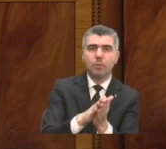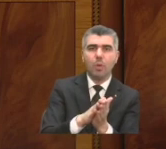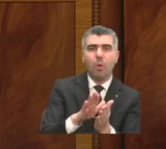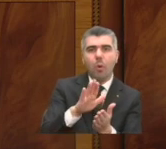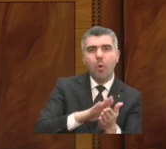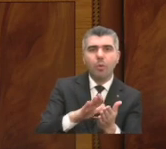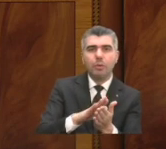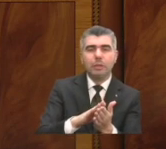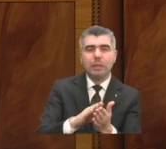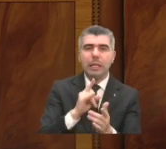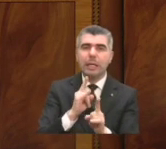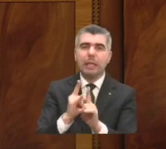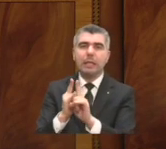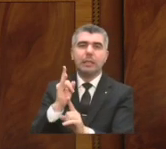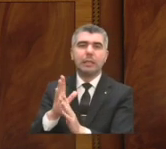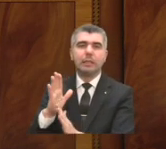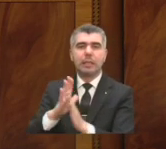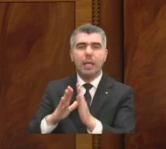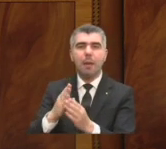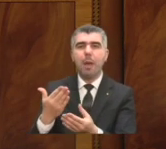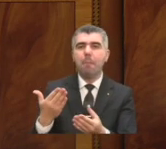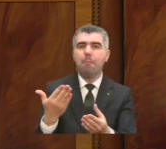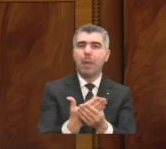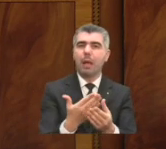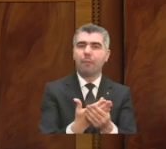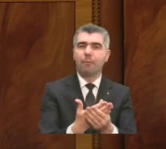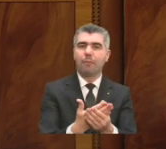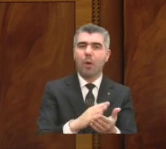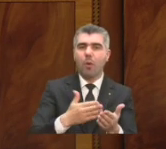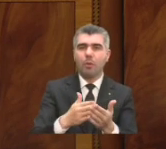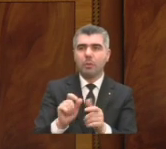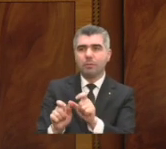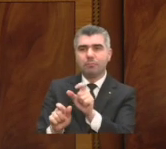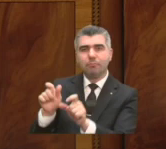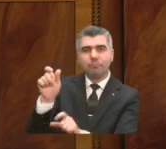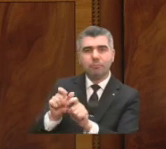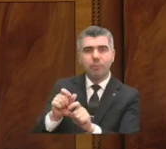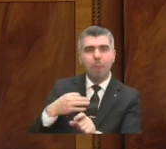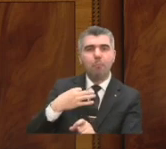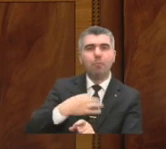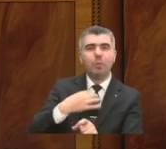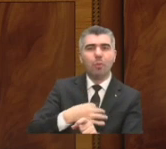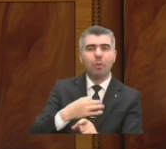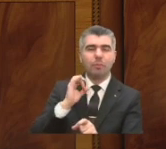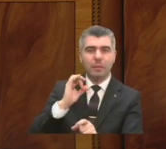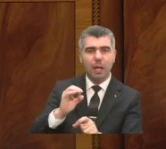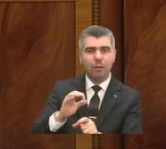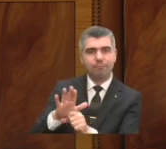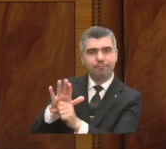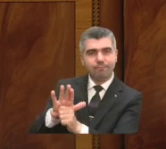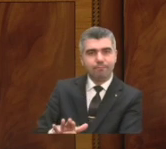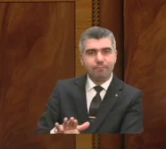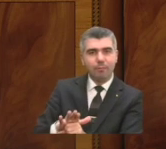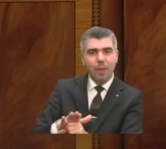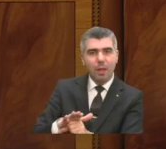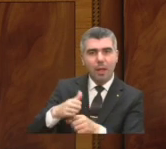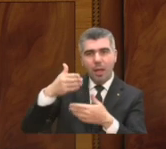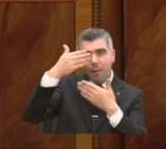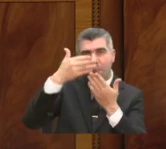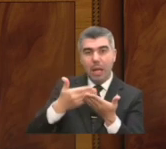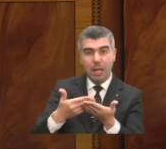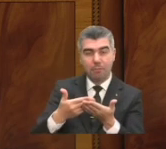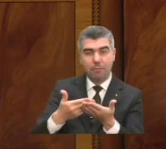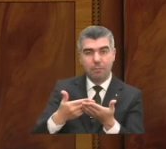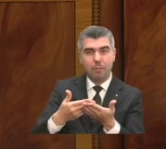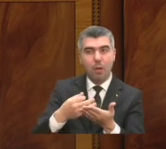وبالأسلوب المناسب لبعض الملفات التي يستغلها الخصوم في التهجم السخيف على بلادنا. إن هذا